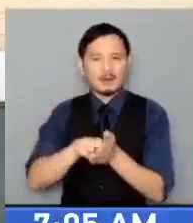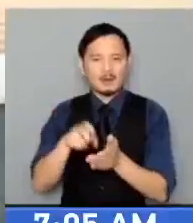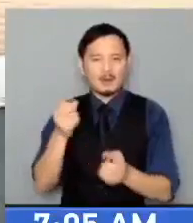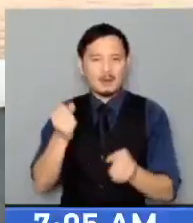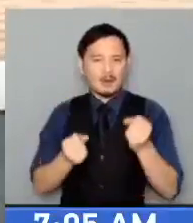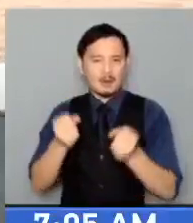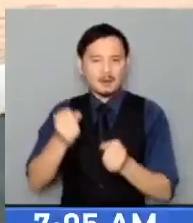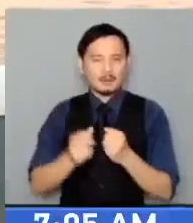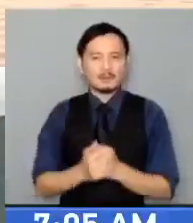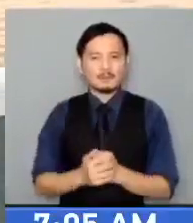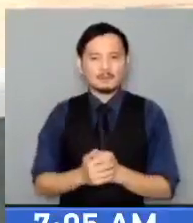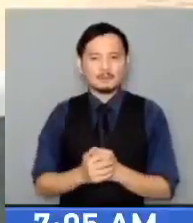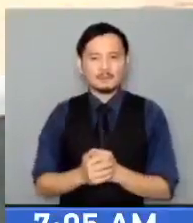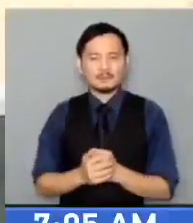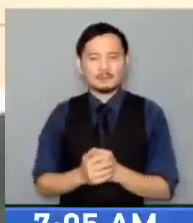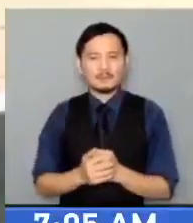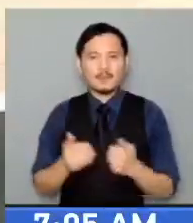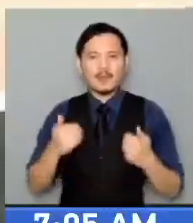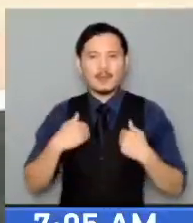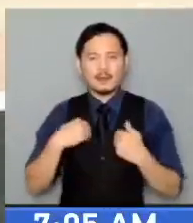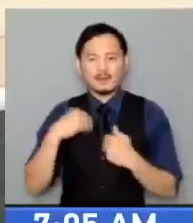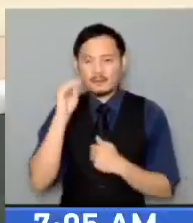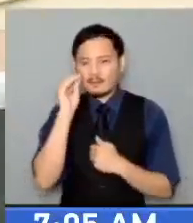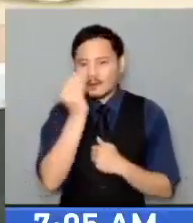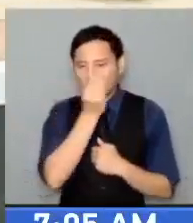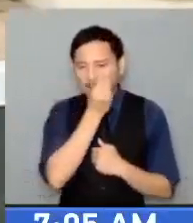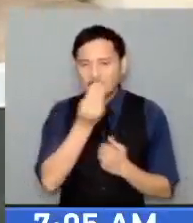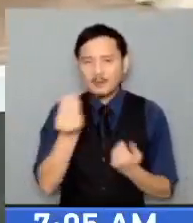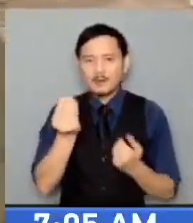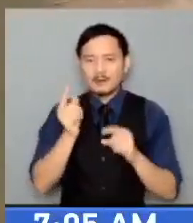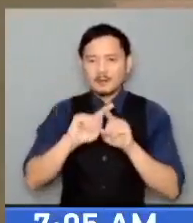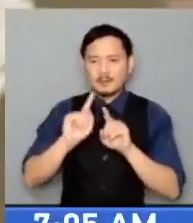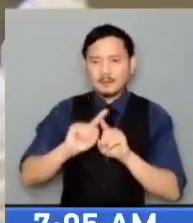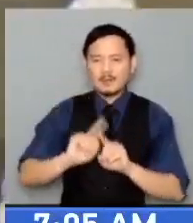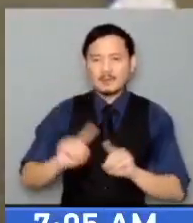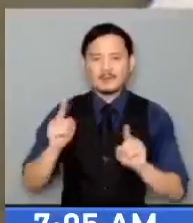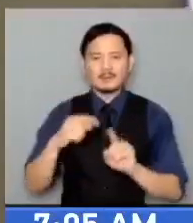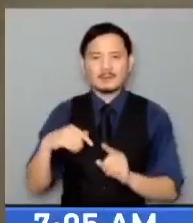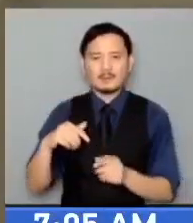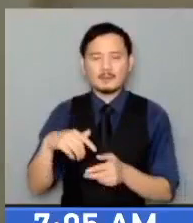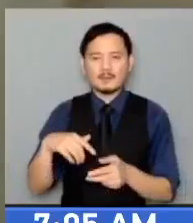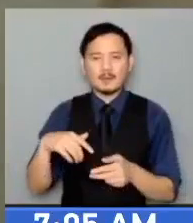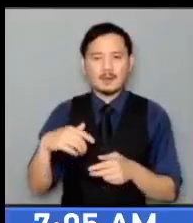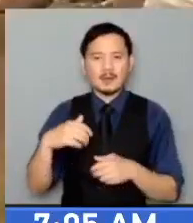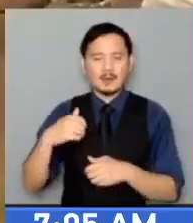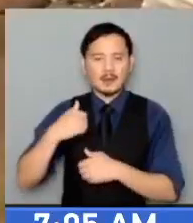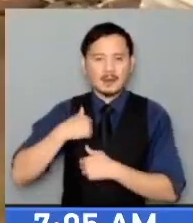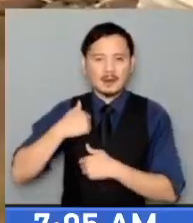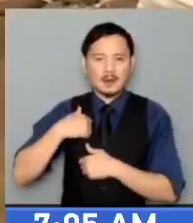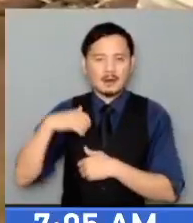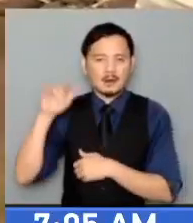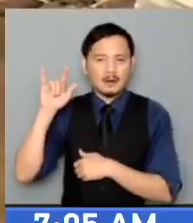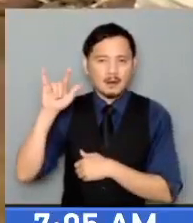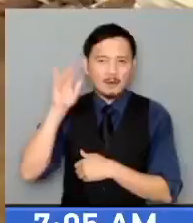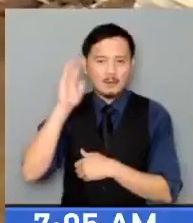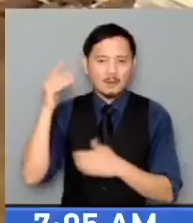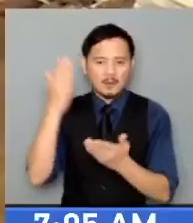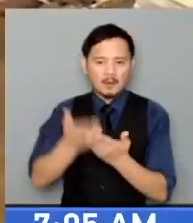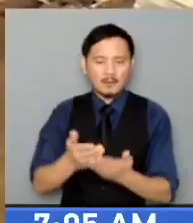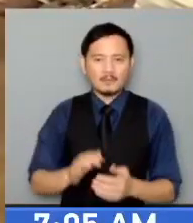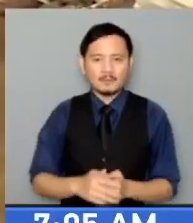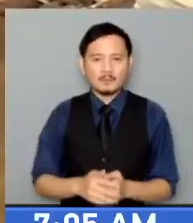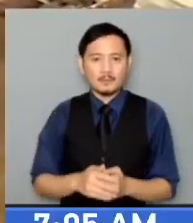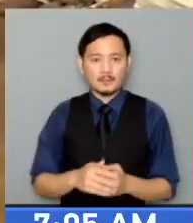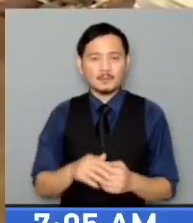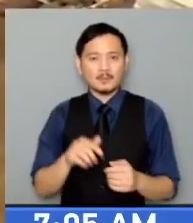ng bulaklak mula sa himpapawid ang chopper ng Philippine Air Force. Pagdating sa gravesite, gagawaran si FVR ng 21-gun salute. Makakatabi